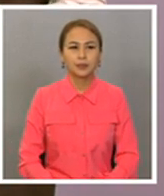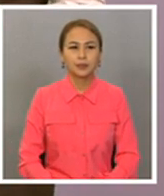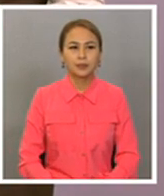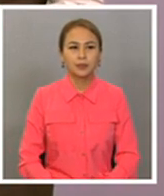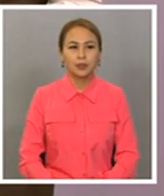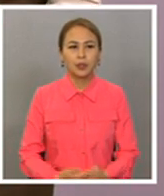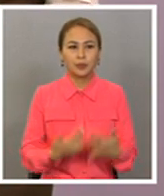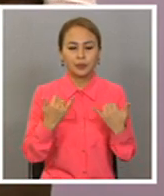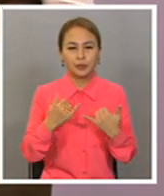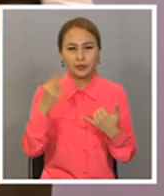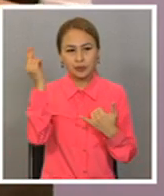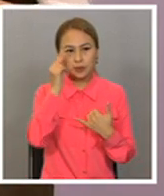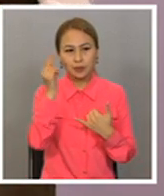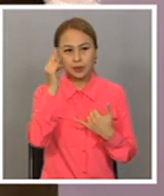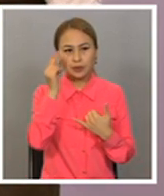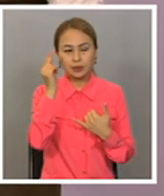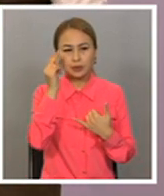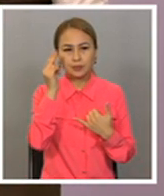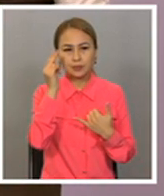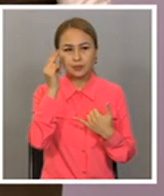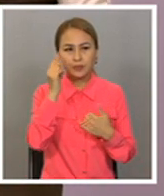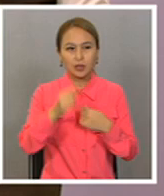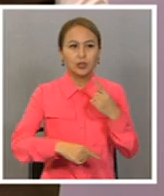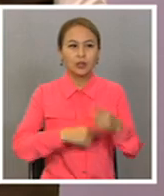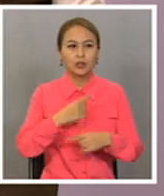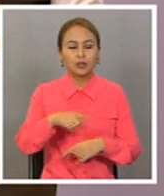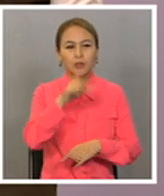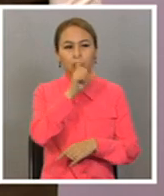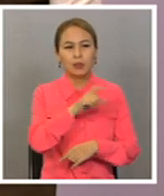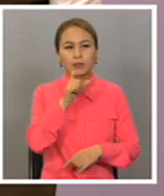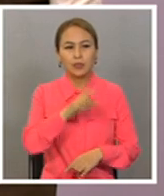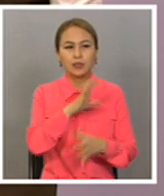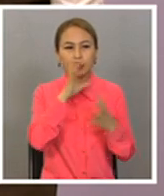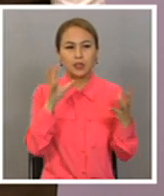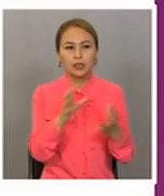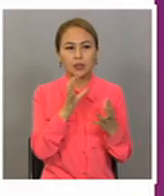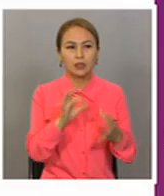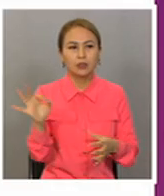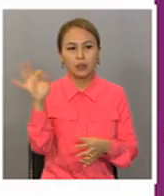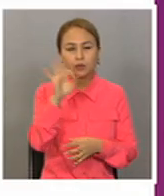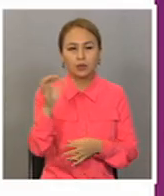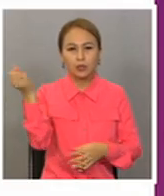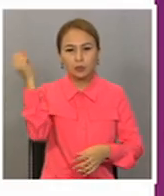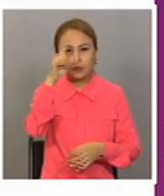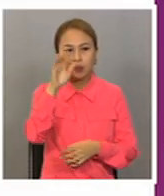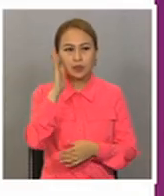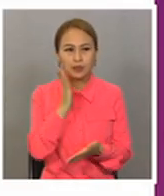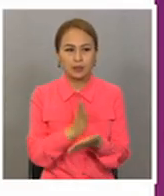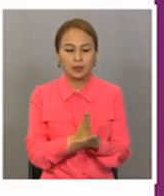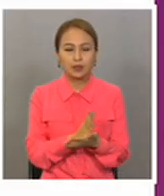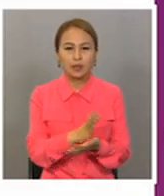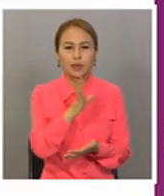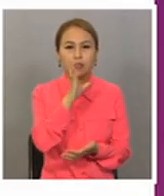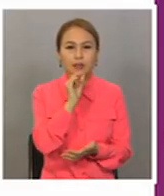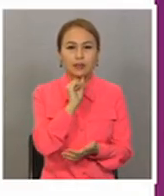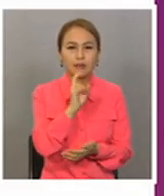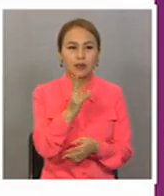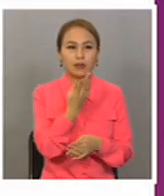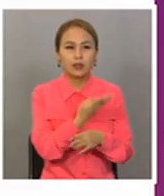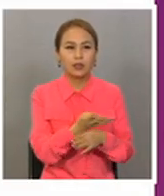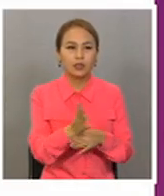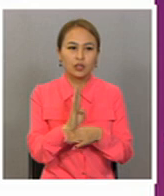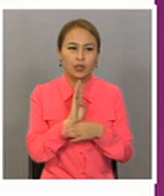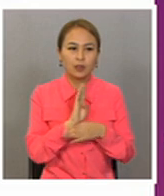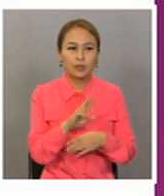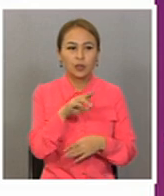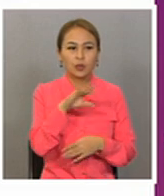Бүгінгі сабақта ежелгі ата-бабаларымыз сақтар туралы білесіңдер.